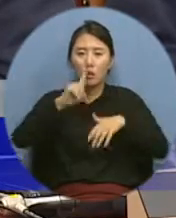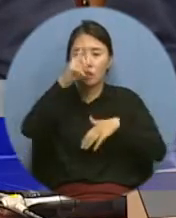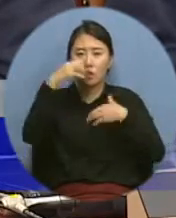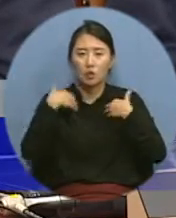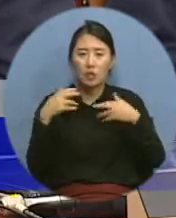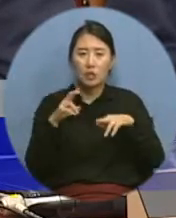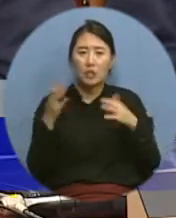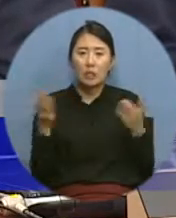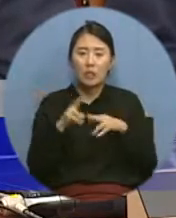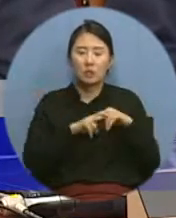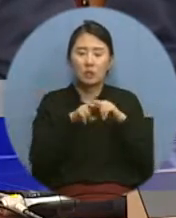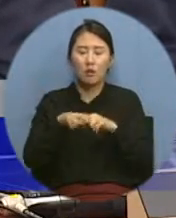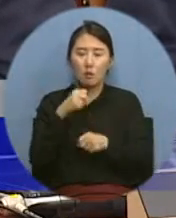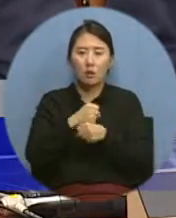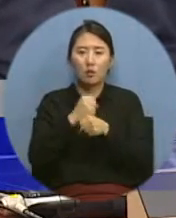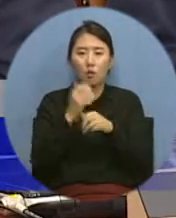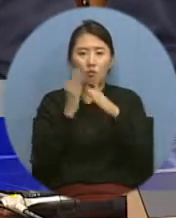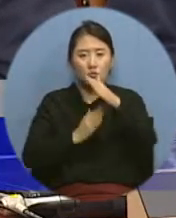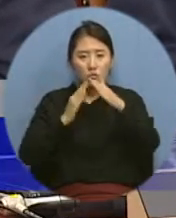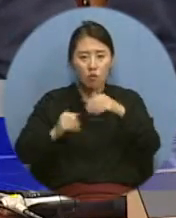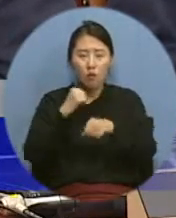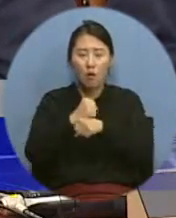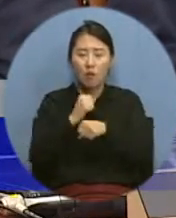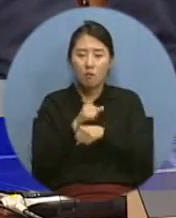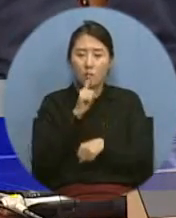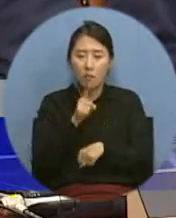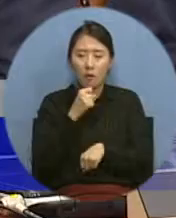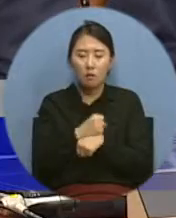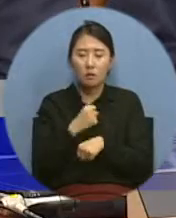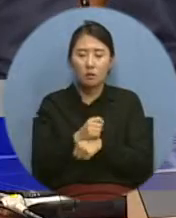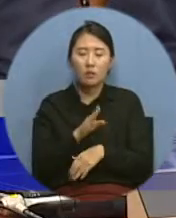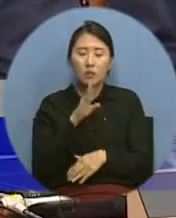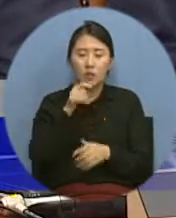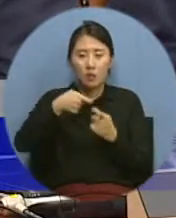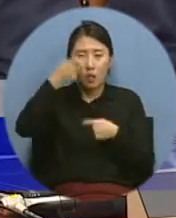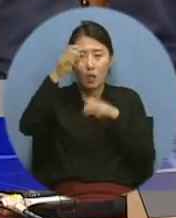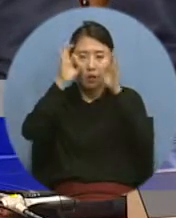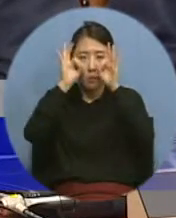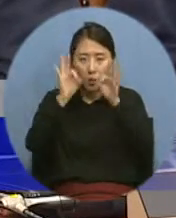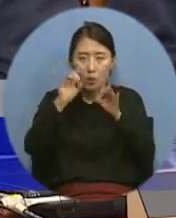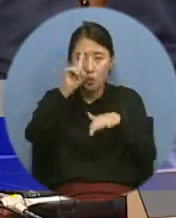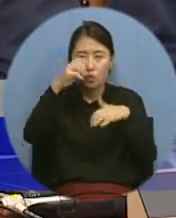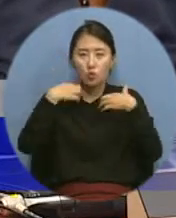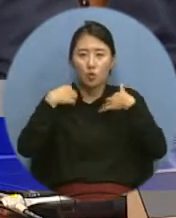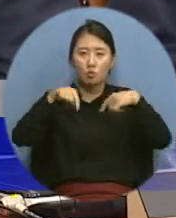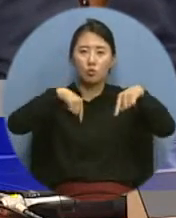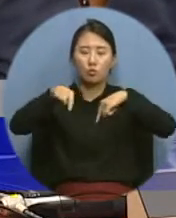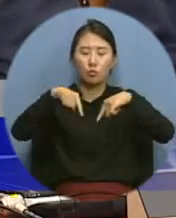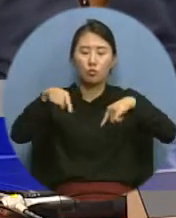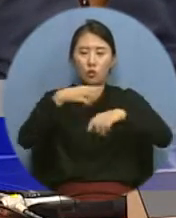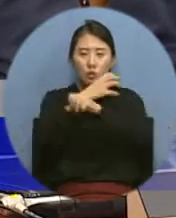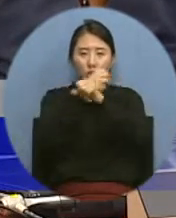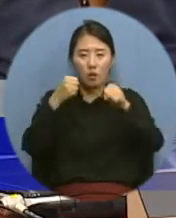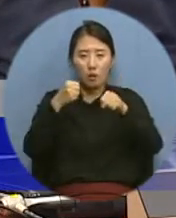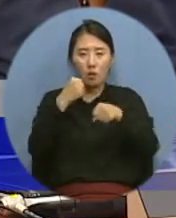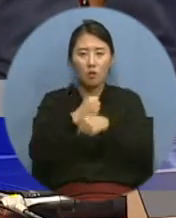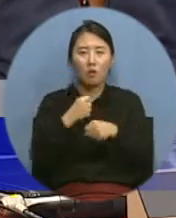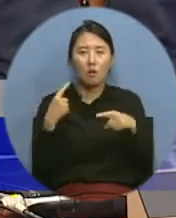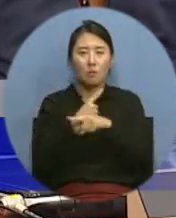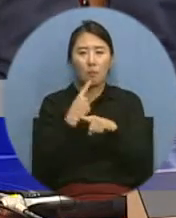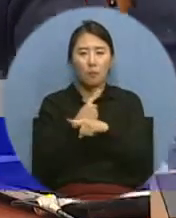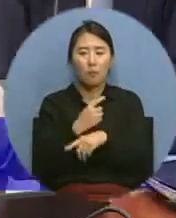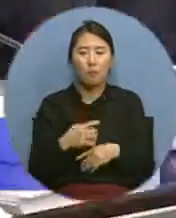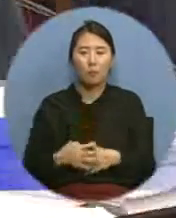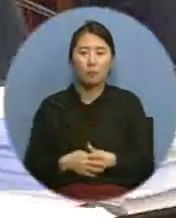일자리 에 만들고 정규직으로 화자 하면서 실제로 이 정부의 움직이고 있는 모습 요고 창연한 안돼